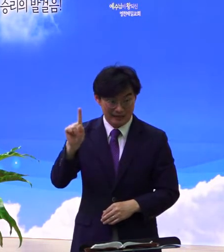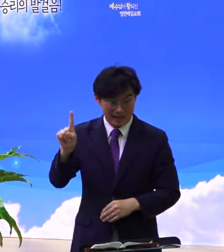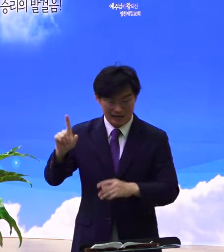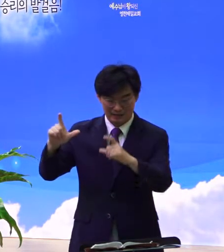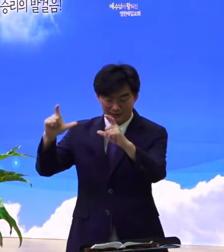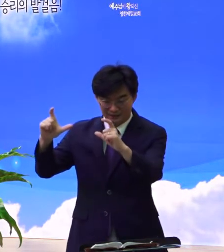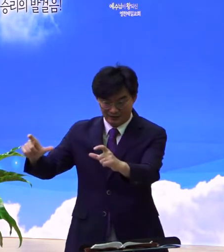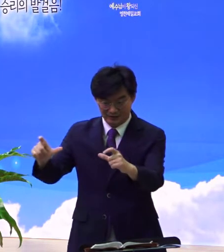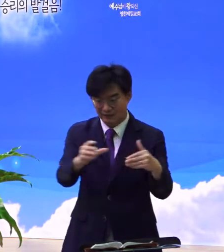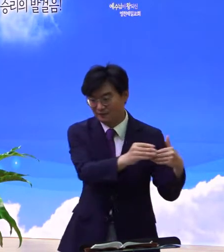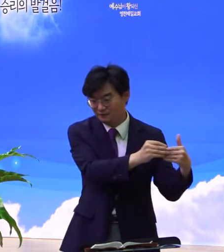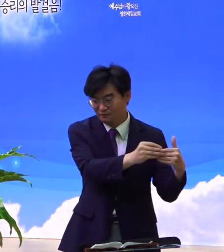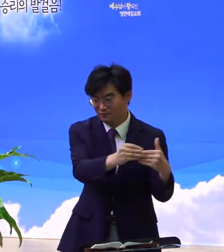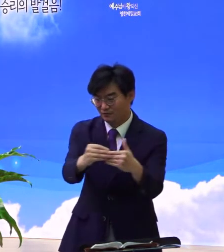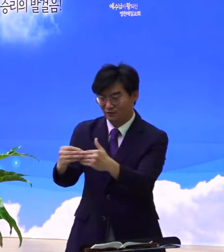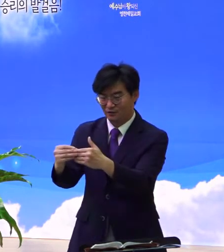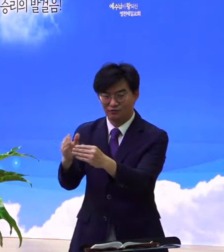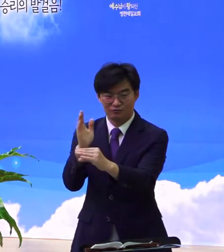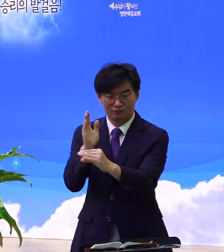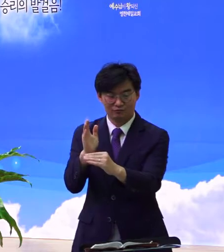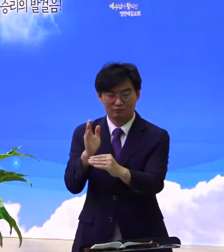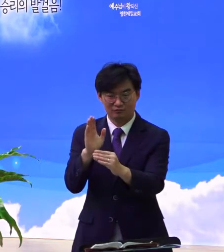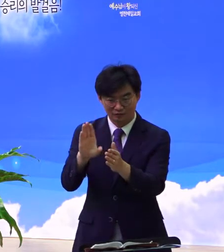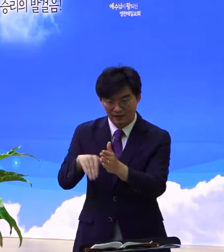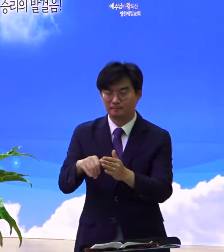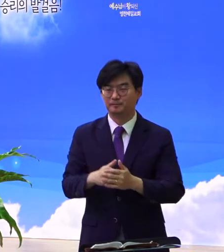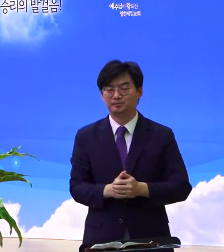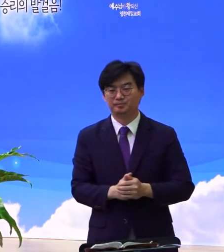되었고 완전히 사로잡히게 된 것입니다.